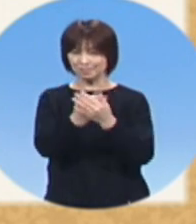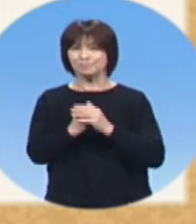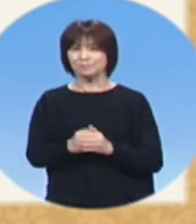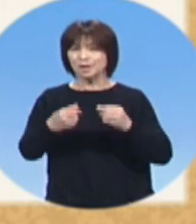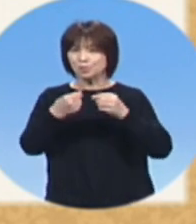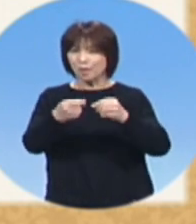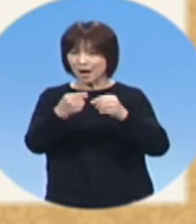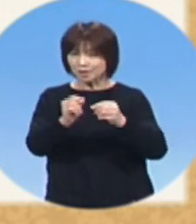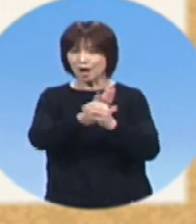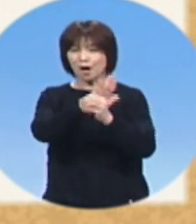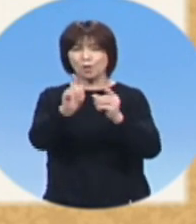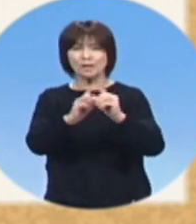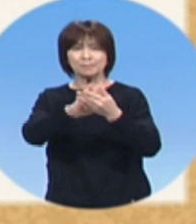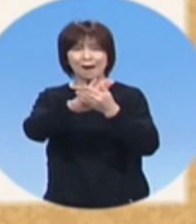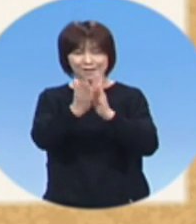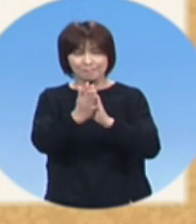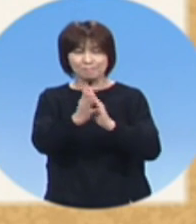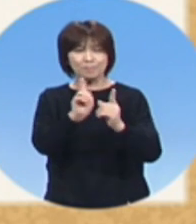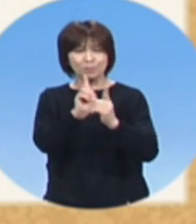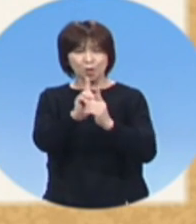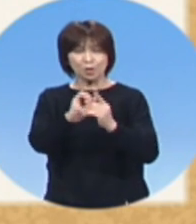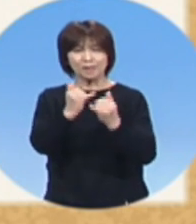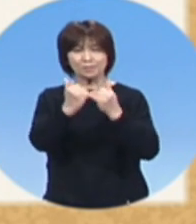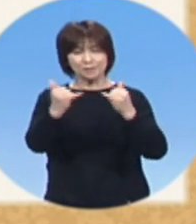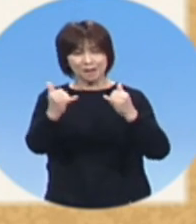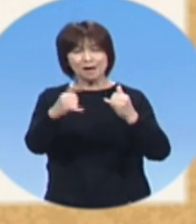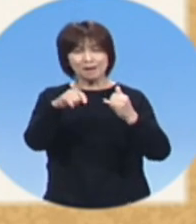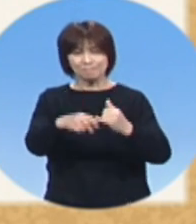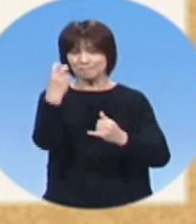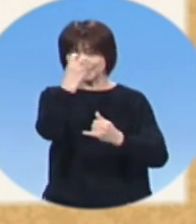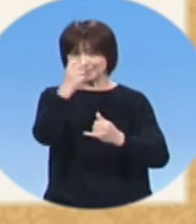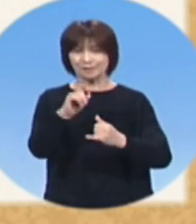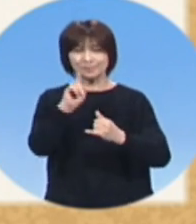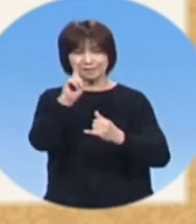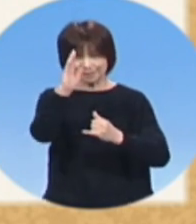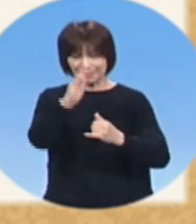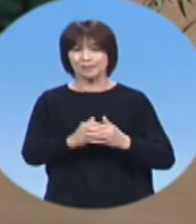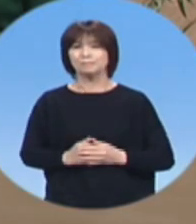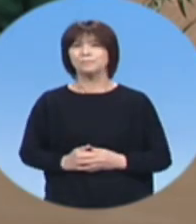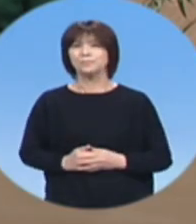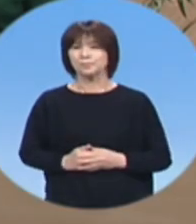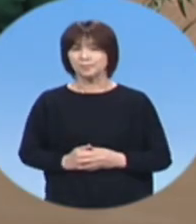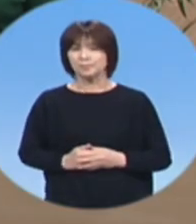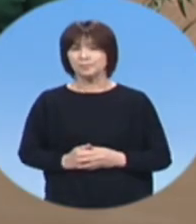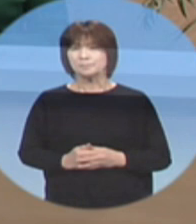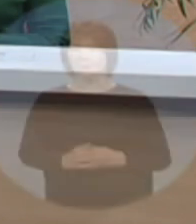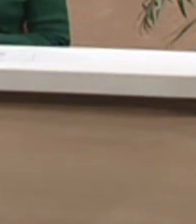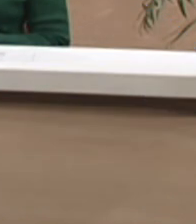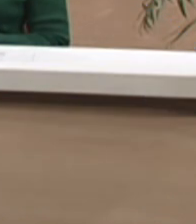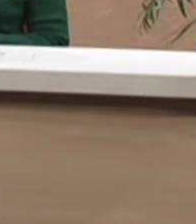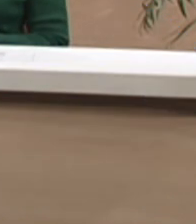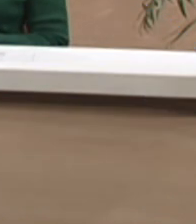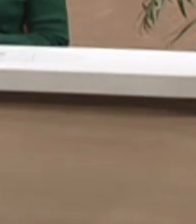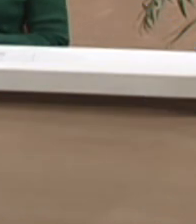詳しくはコロナ千葉県濃厚接触で検索してください。 以上、県からのお知